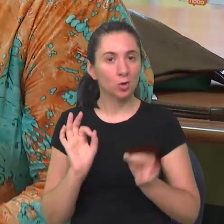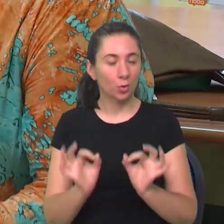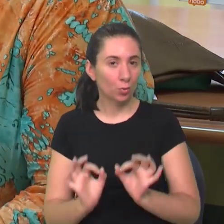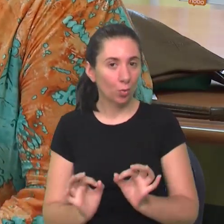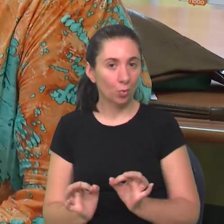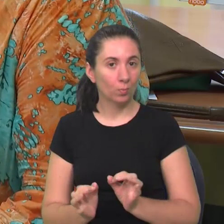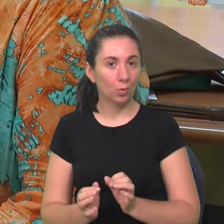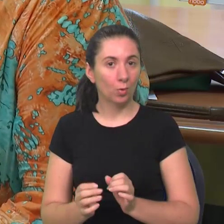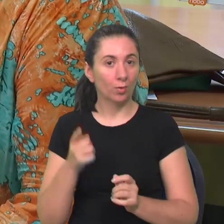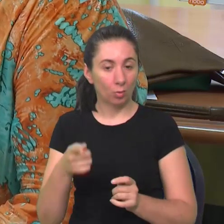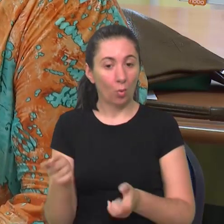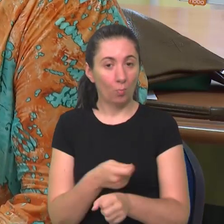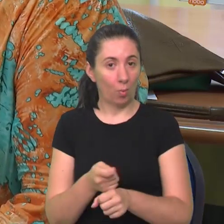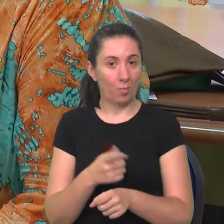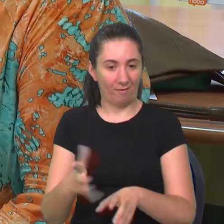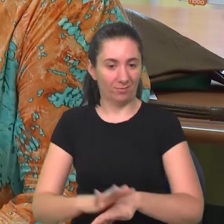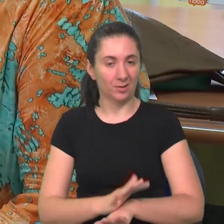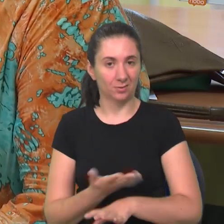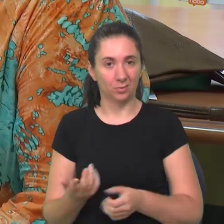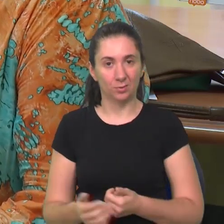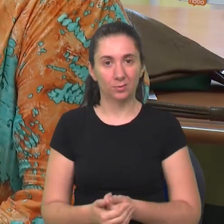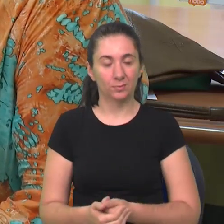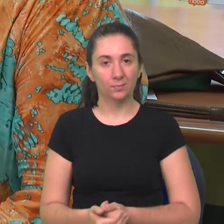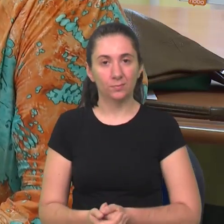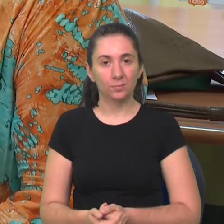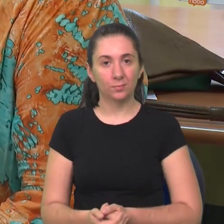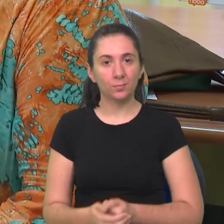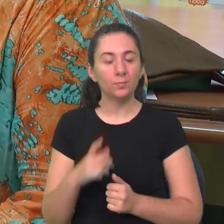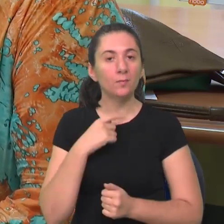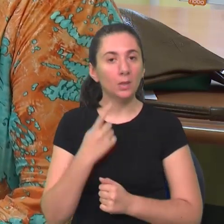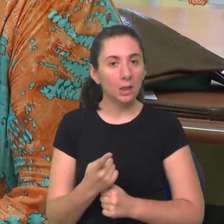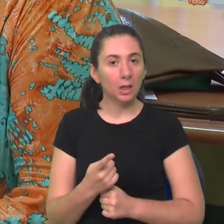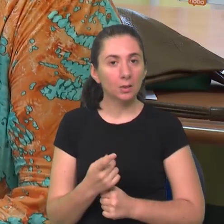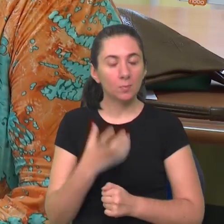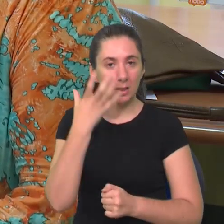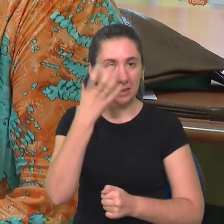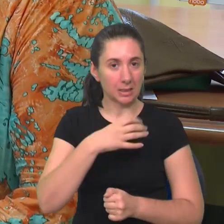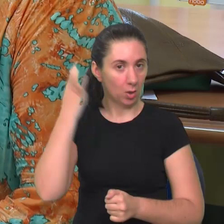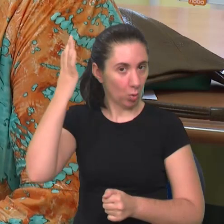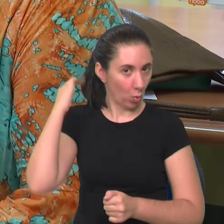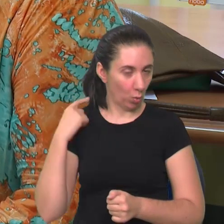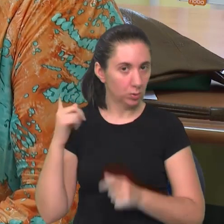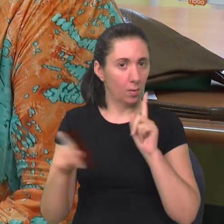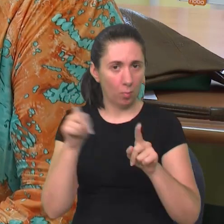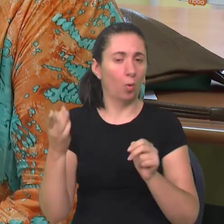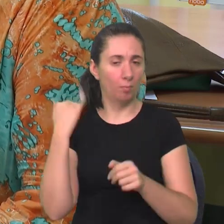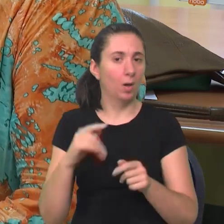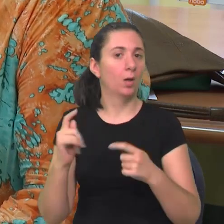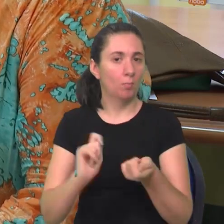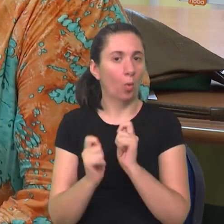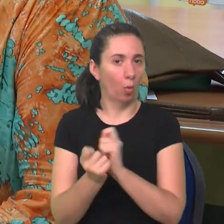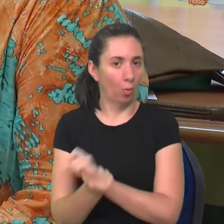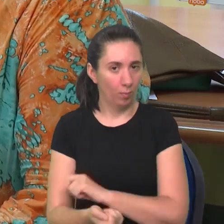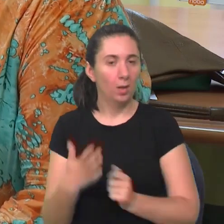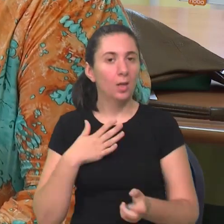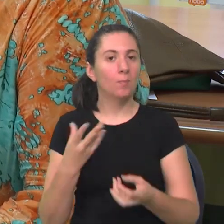dobro i da vam to popravi raspoloženje. Rekli smo da se izgled kose kroz povijest isto mijenjao i